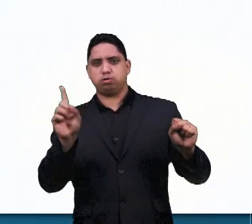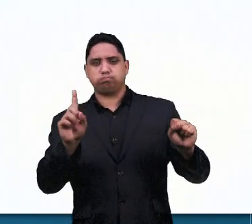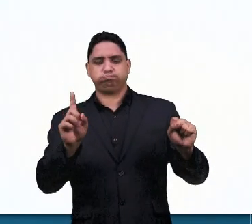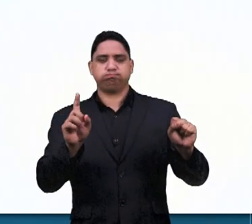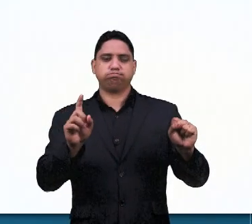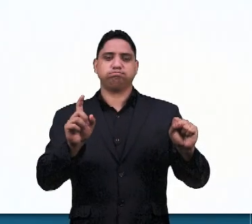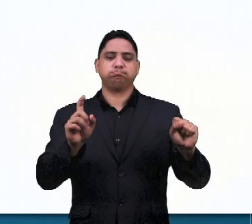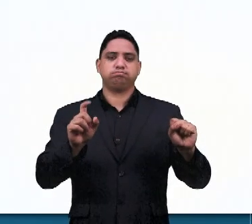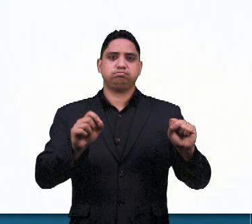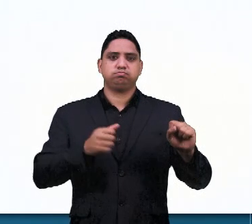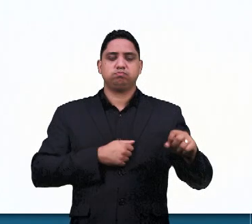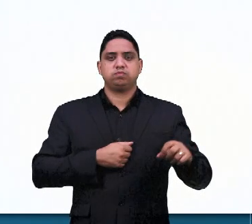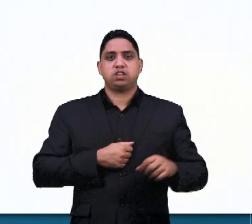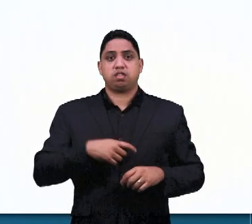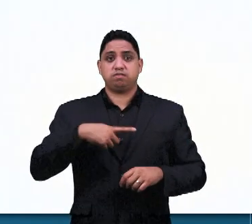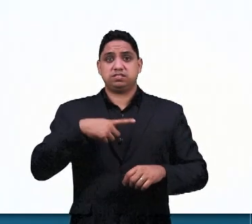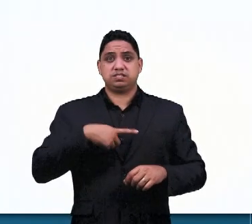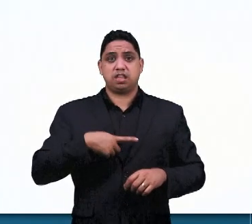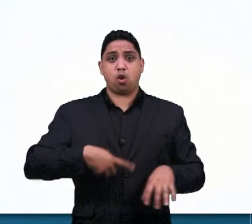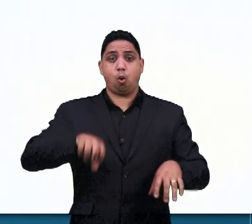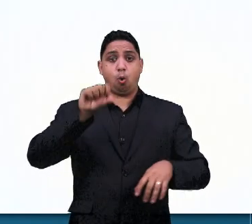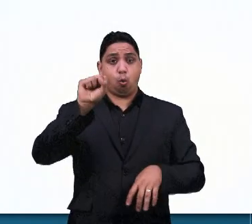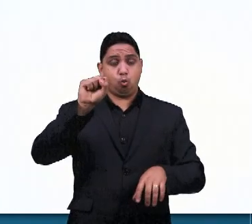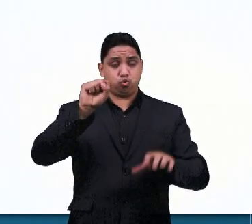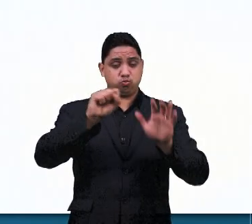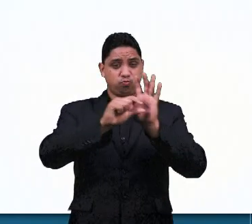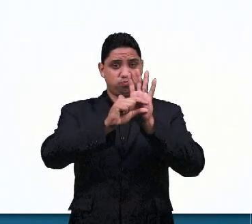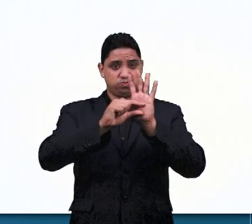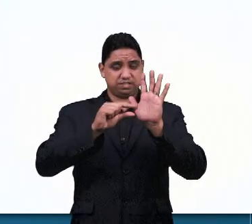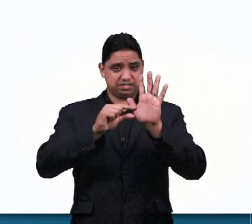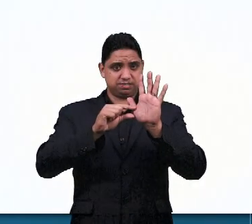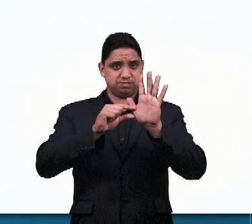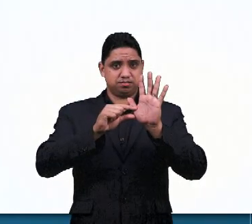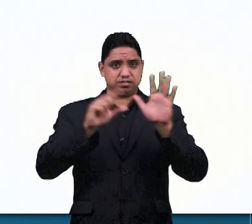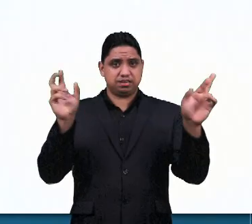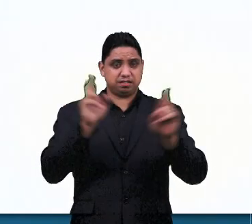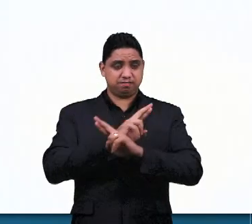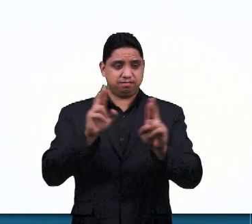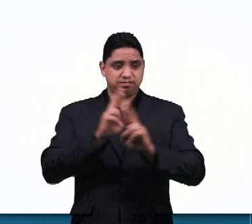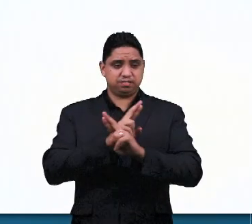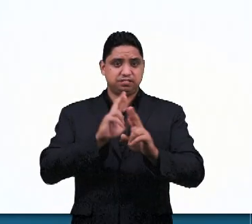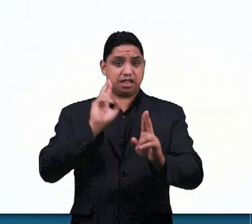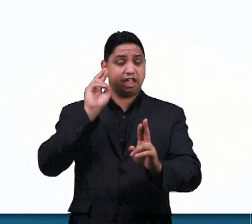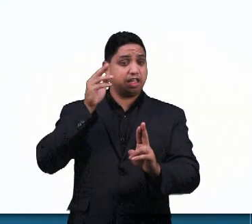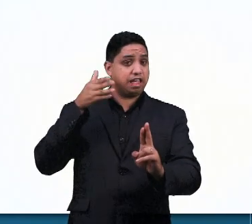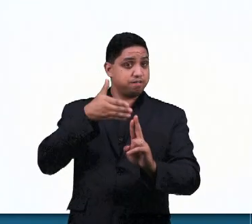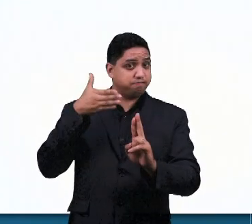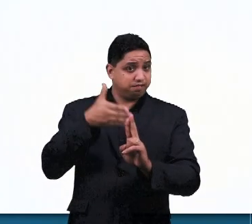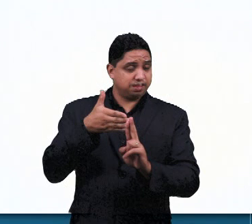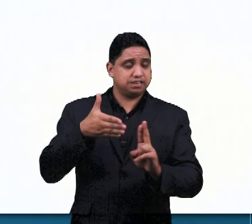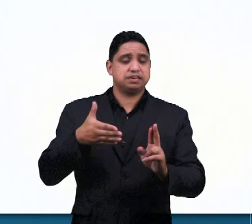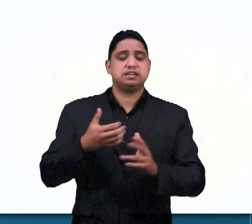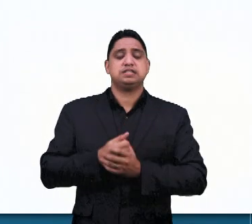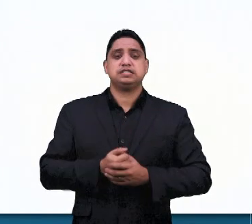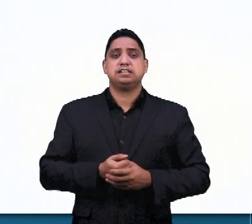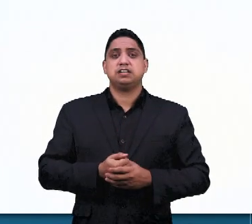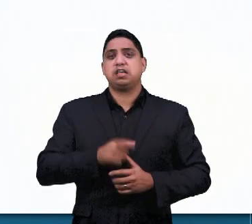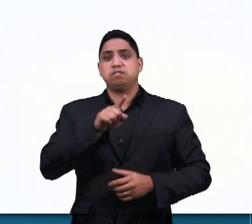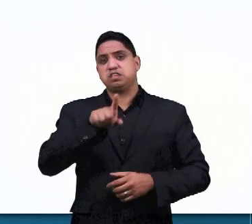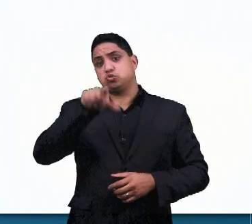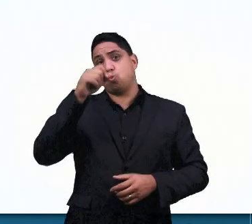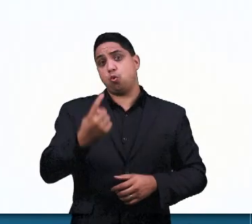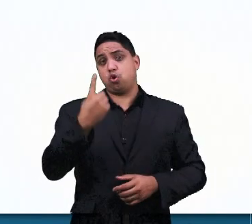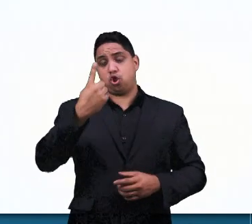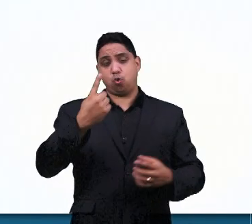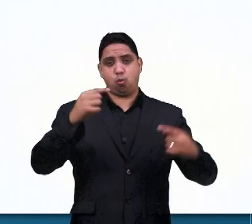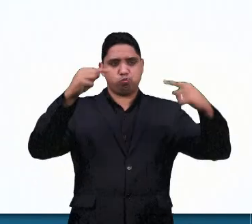et vous avez 8 versets, 8 références bibliques et vous allez donc